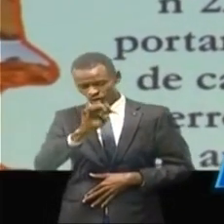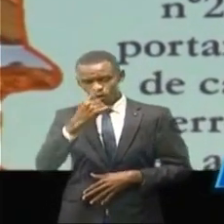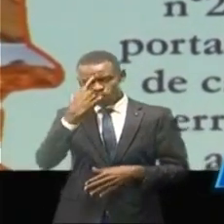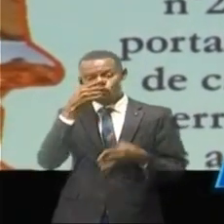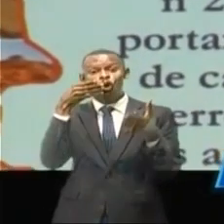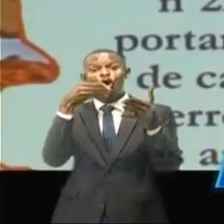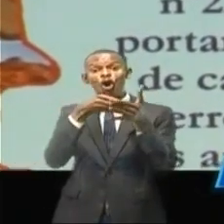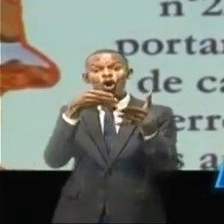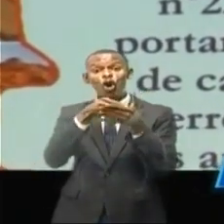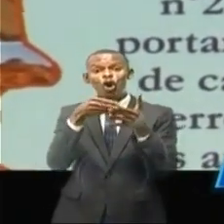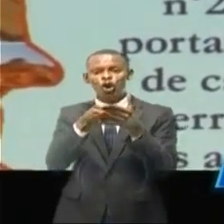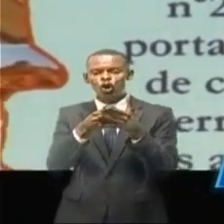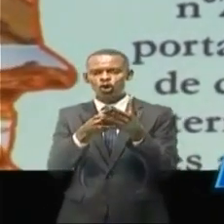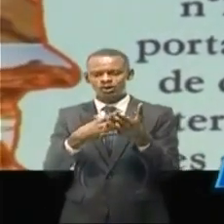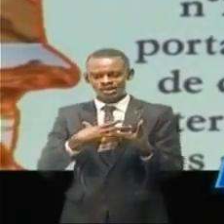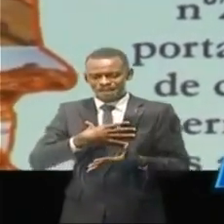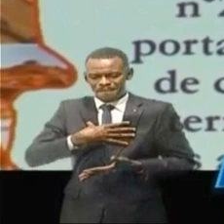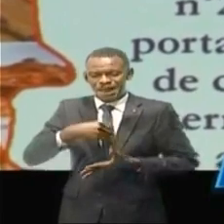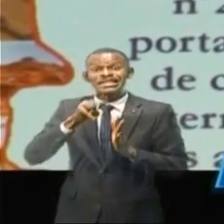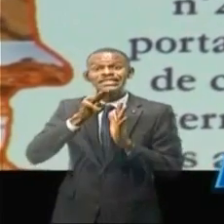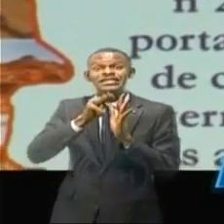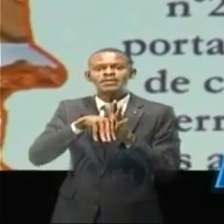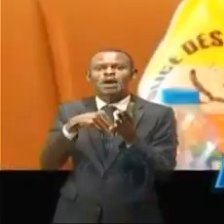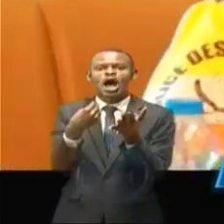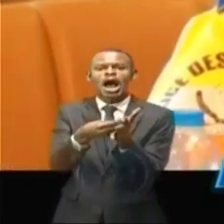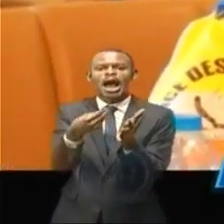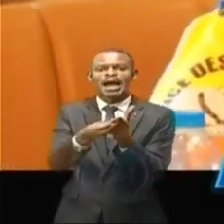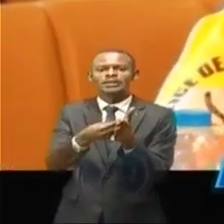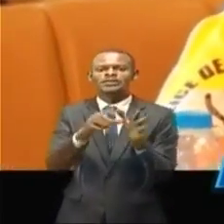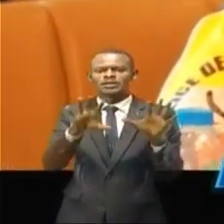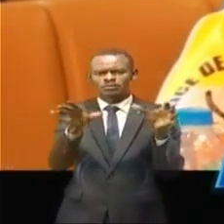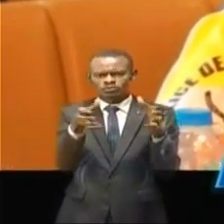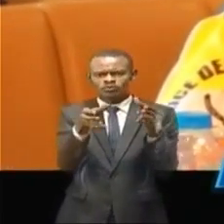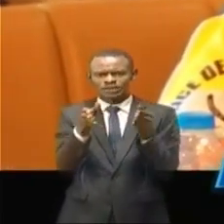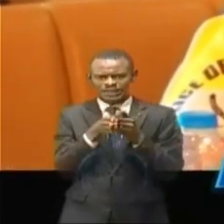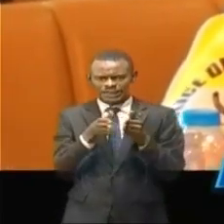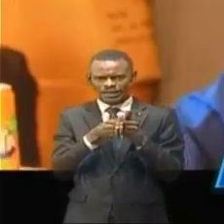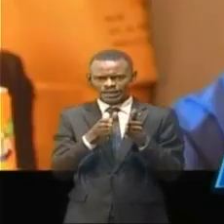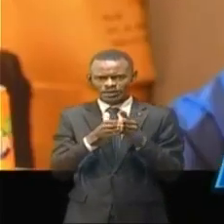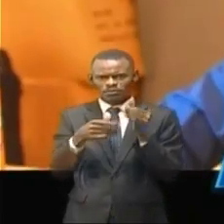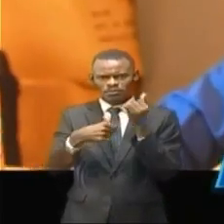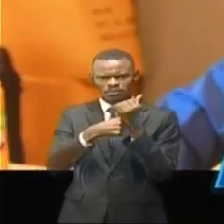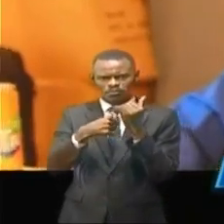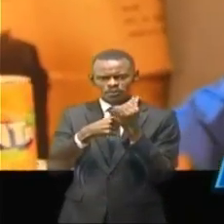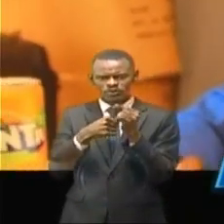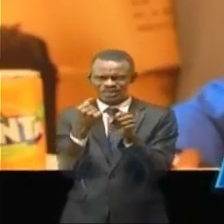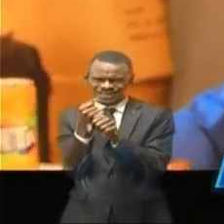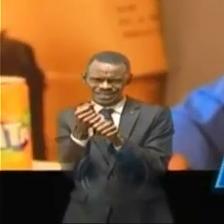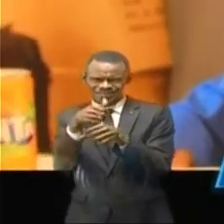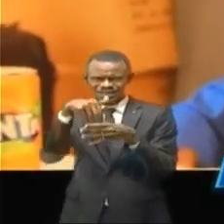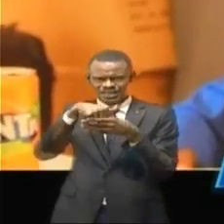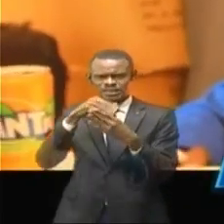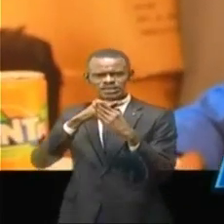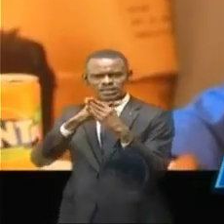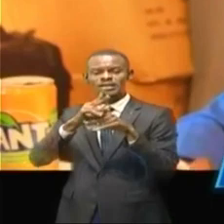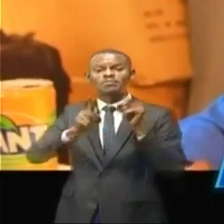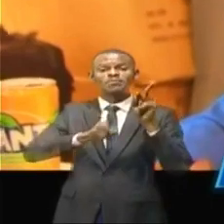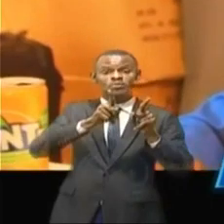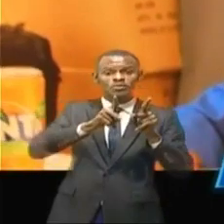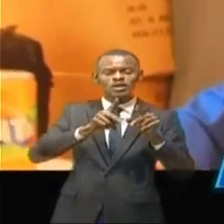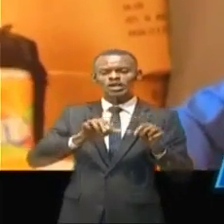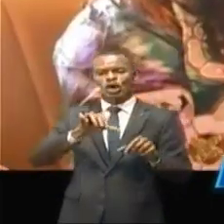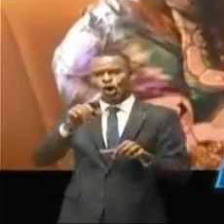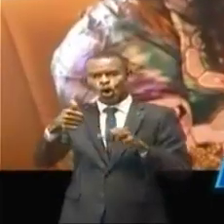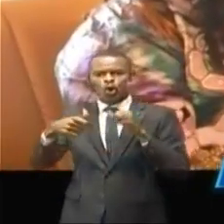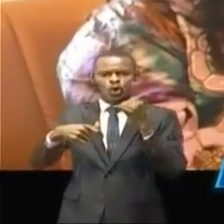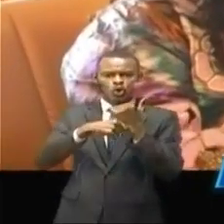22/068 du 27 décembre 2022 à l'attention des acteurs qui œuvrent dans les services de sécurité publique et autres acteurs de prise de